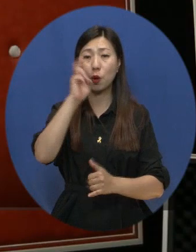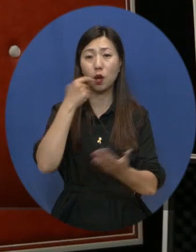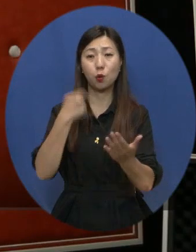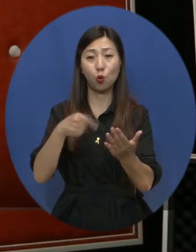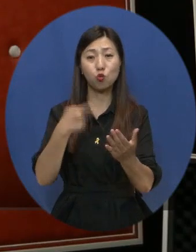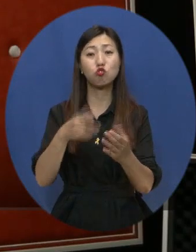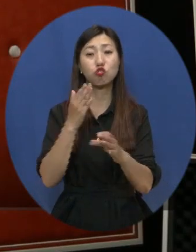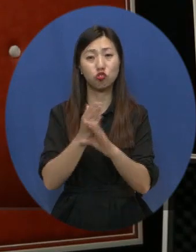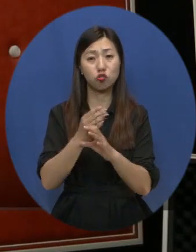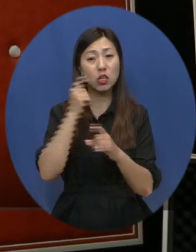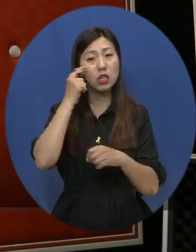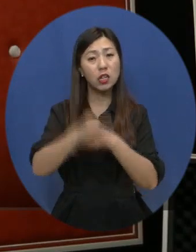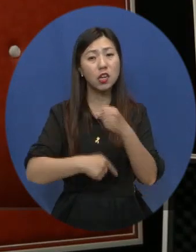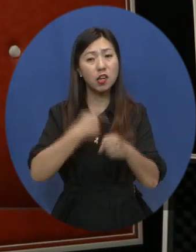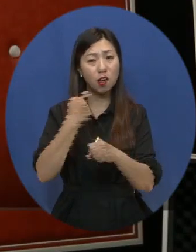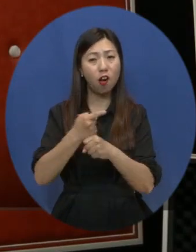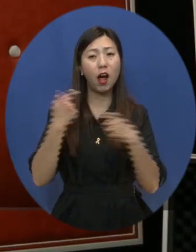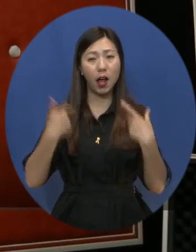있고 매년